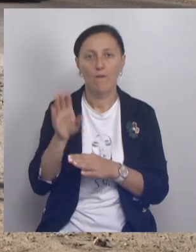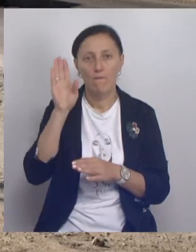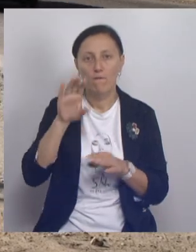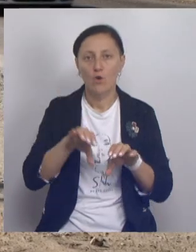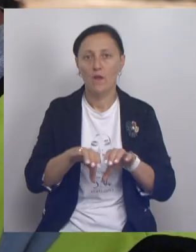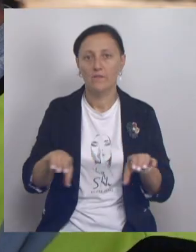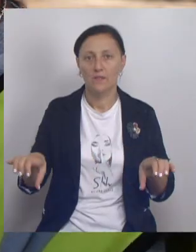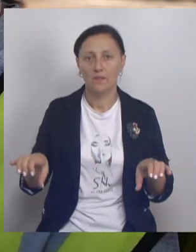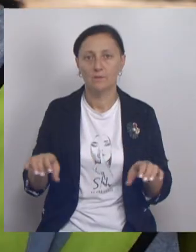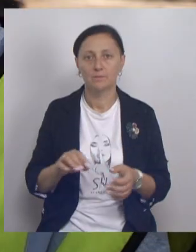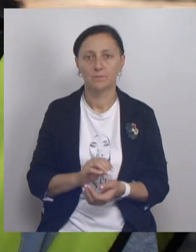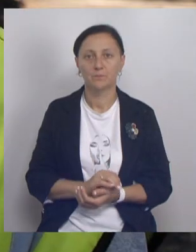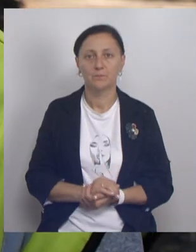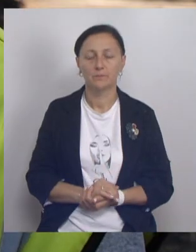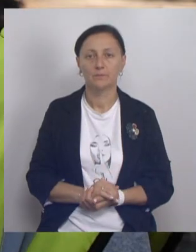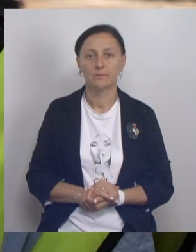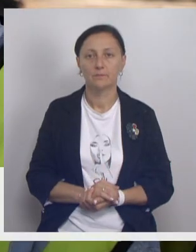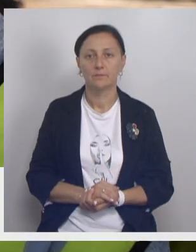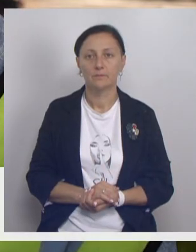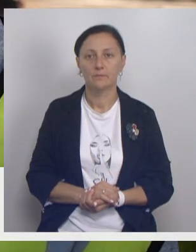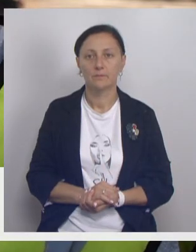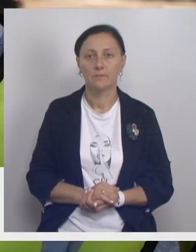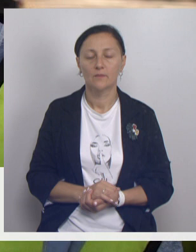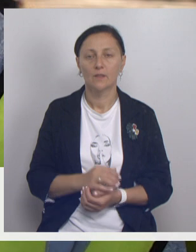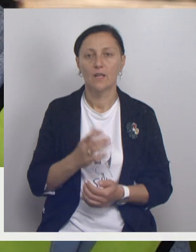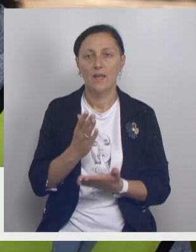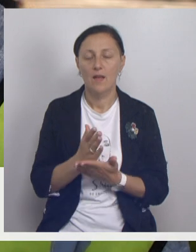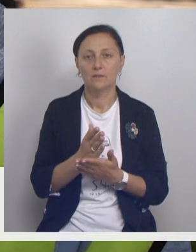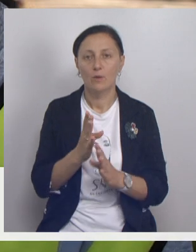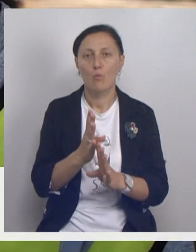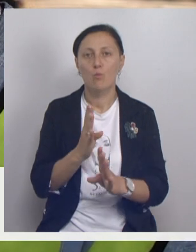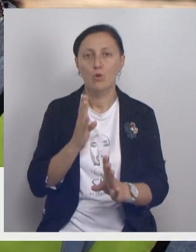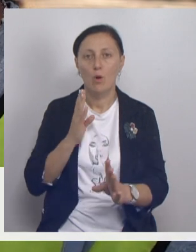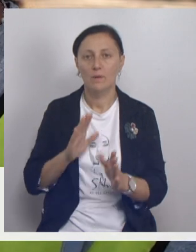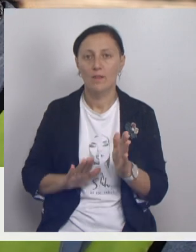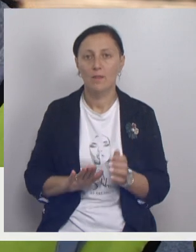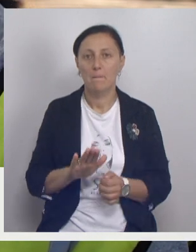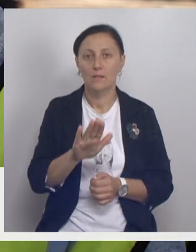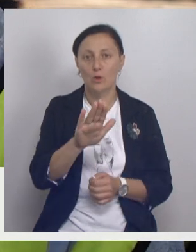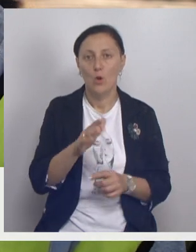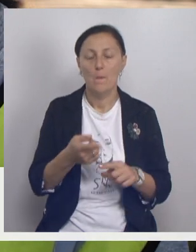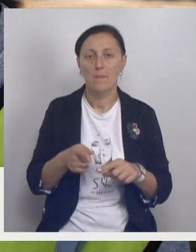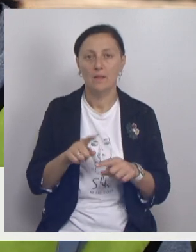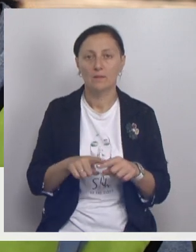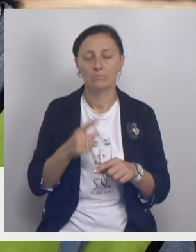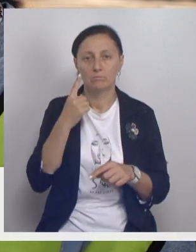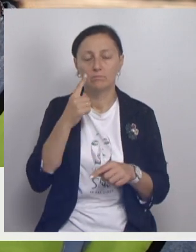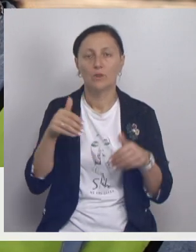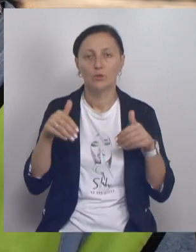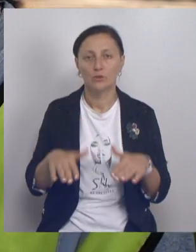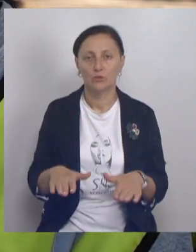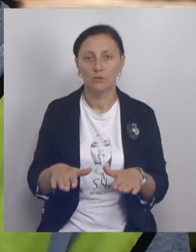водоотведения. Поскольку происходят заторы при движении на подъем, поэтому было принято